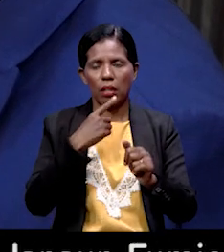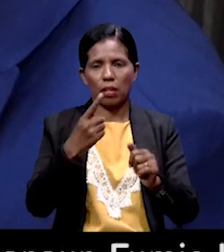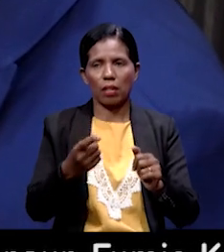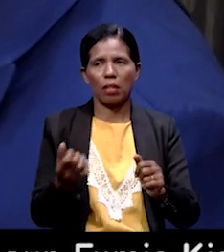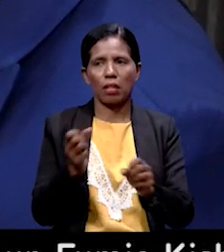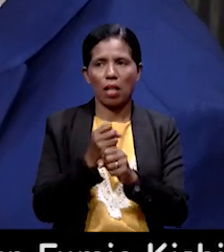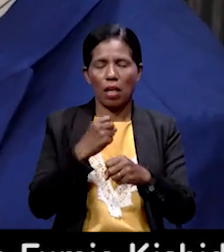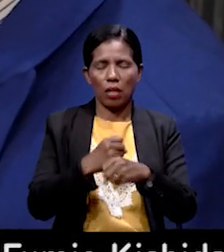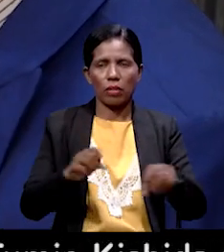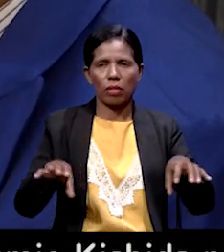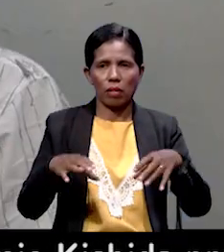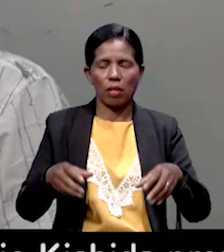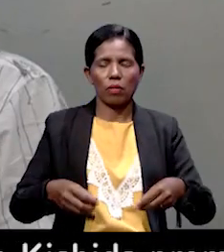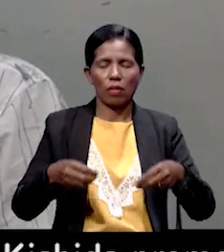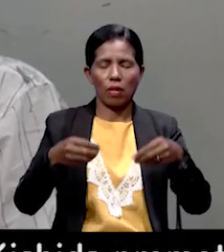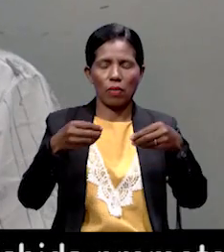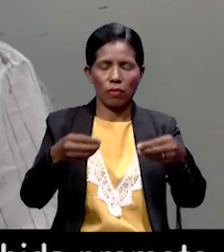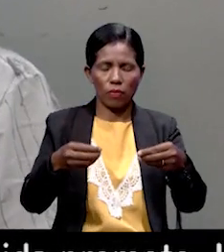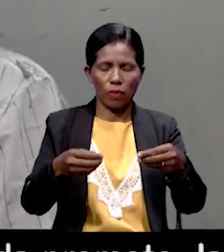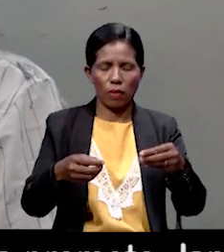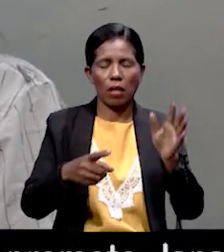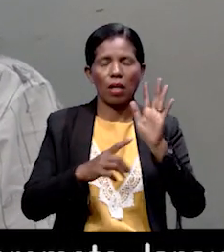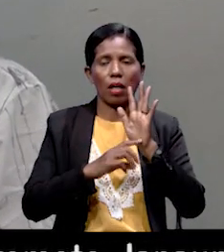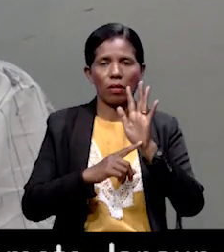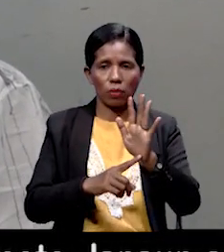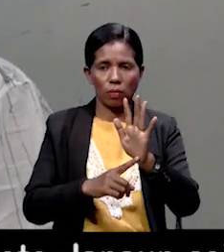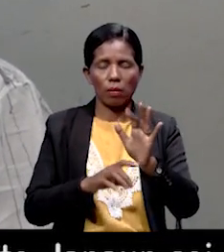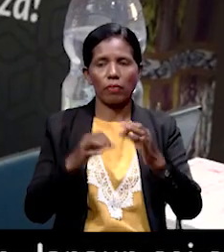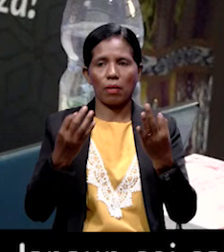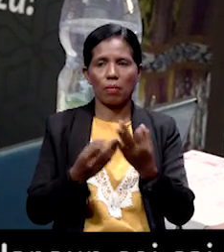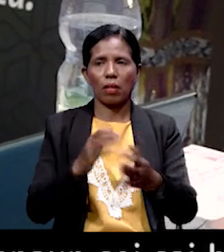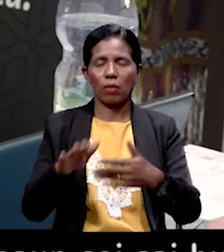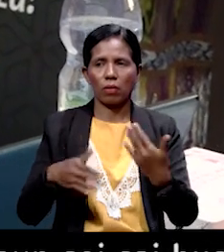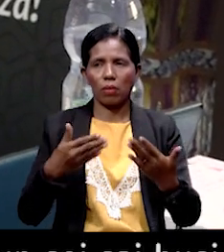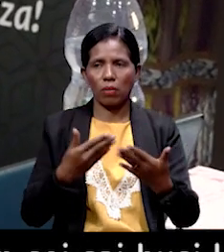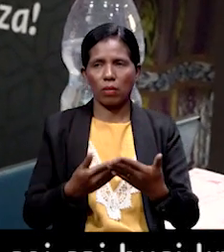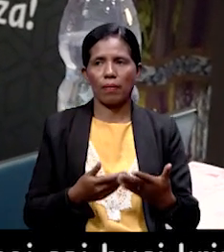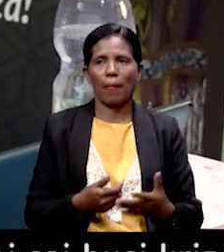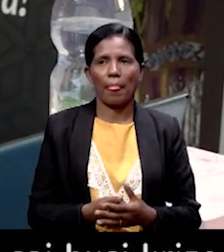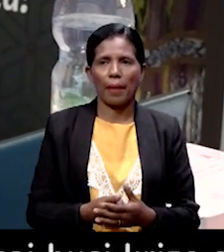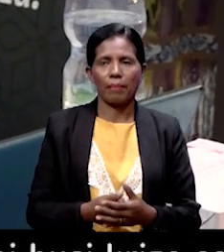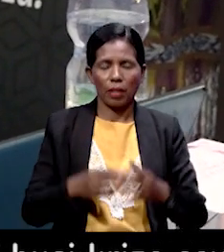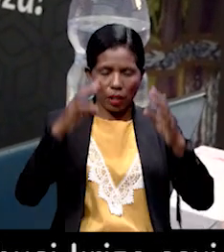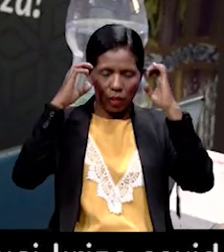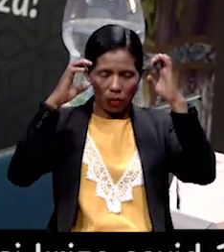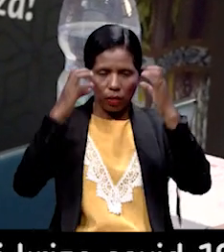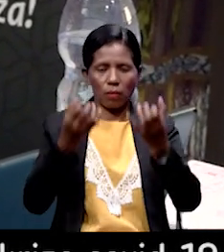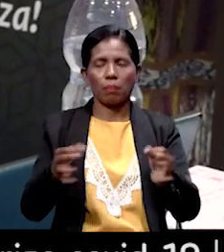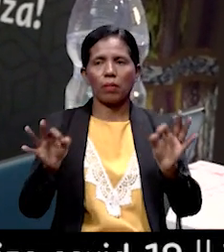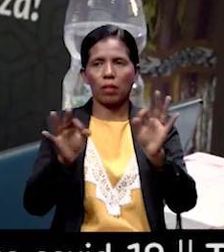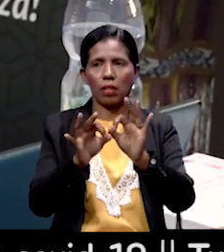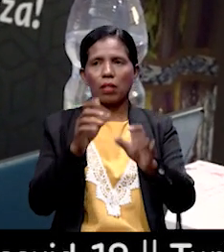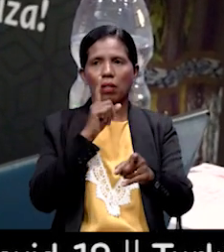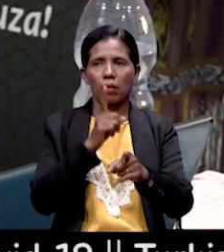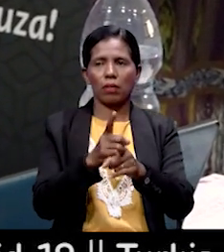halo esforsi ida atu fo motivasaun ba famia hotu atu konsiste katak edukasaun importante ida. I ohin tau